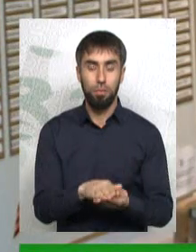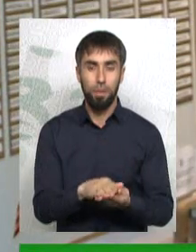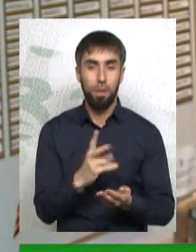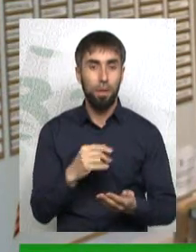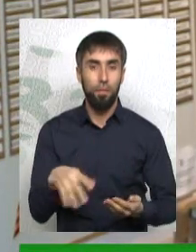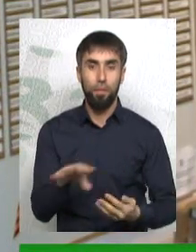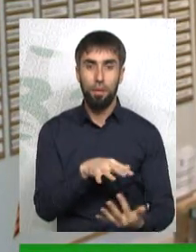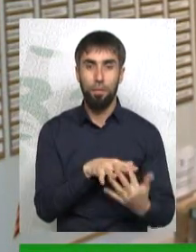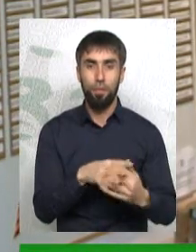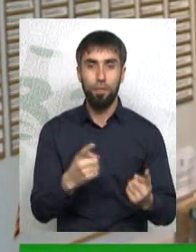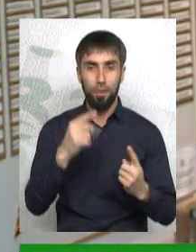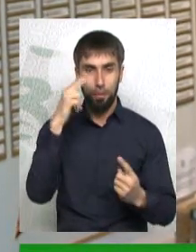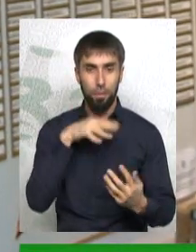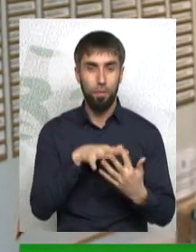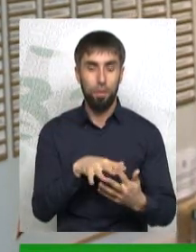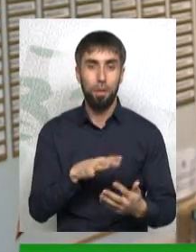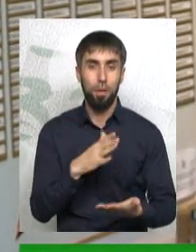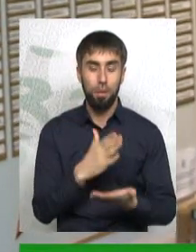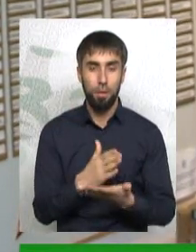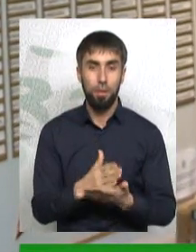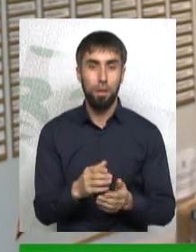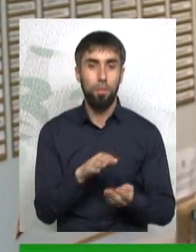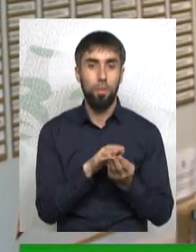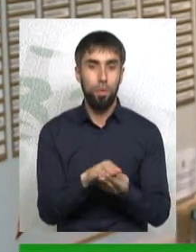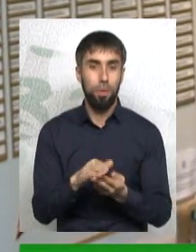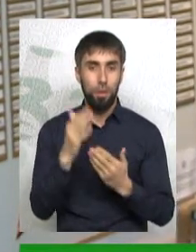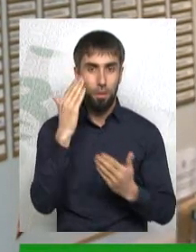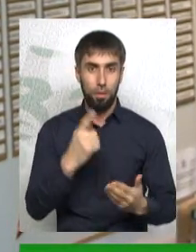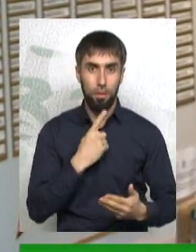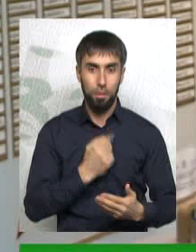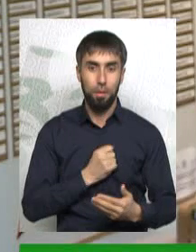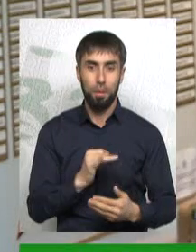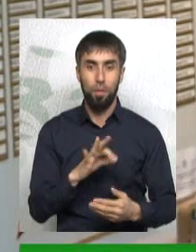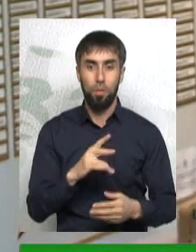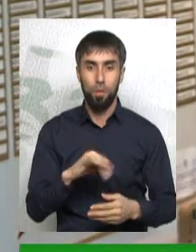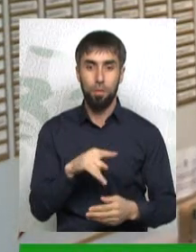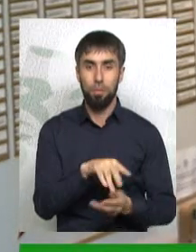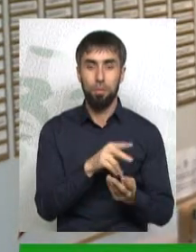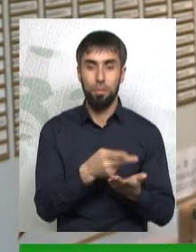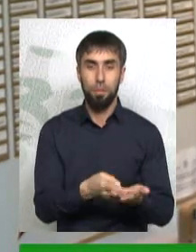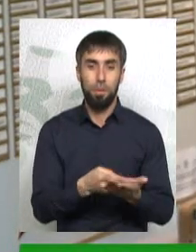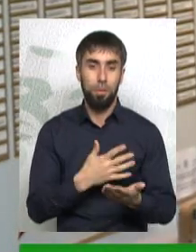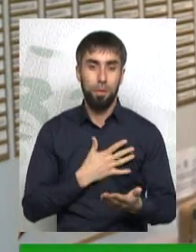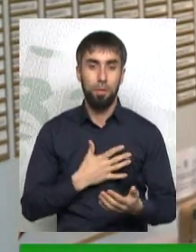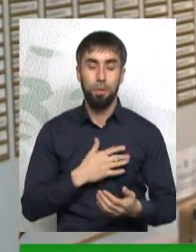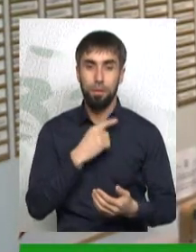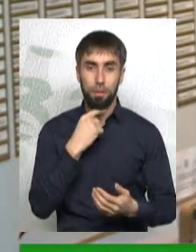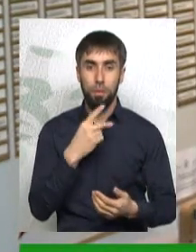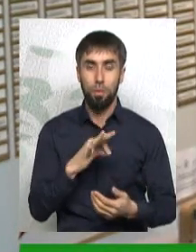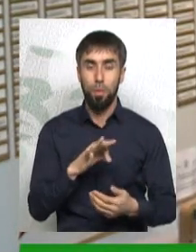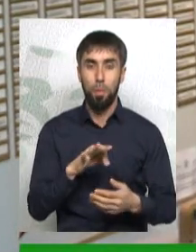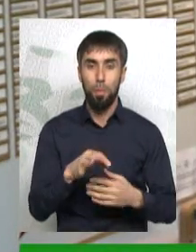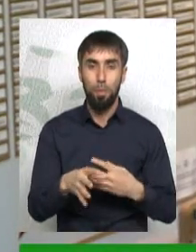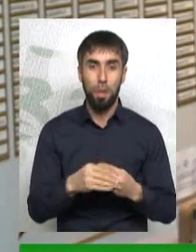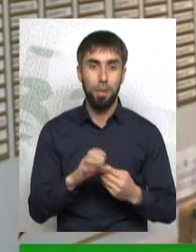всех фронтах Великой Отечественной войны находятся могилы неизвестных солдат, и вот они там лежат, наши земляки. Но вместе с